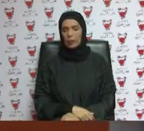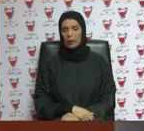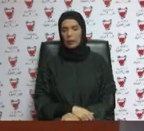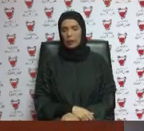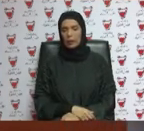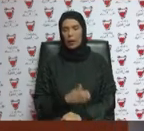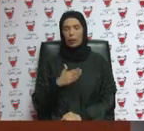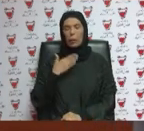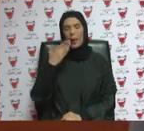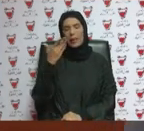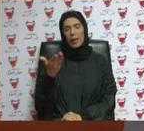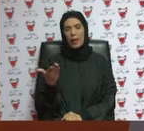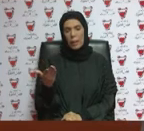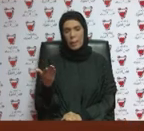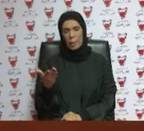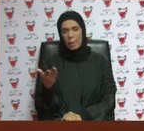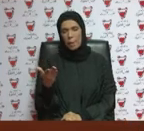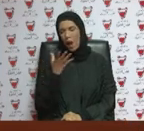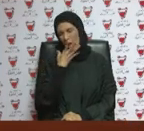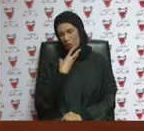لرجاء كما قال